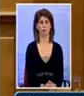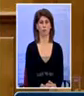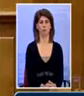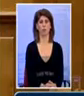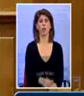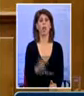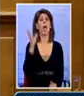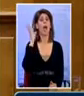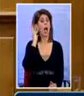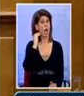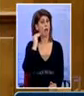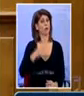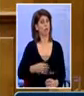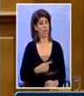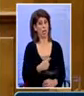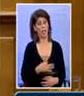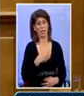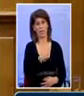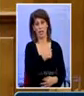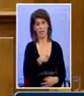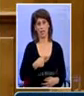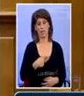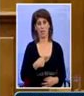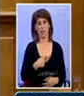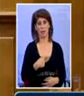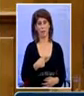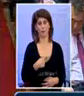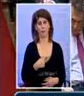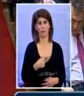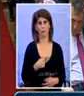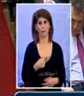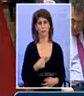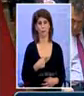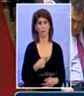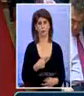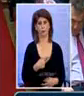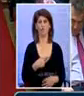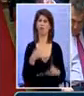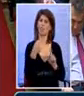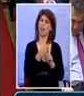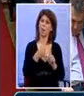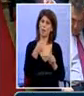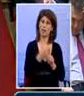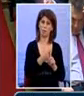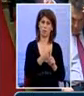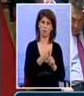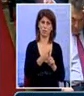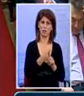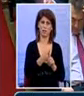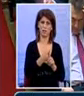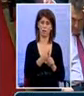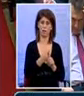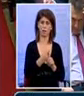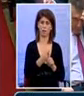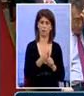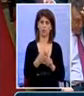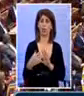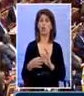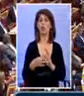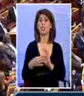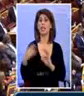όμως, κύριε Αρχηγέ της Αντιπολίτευσης, να υπερασπίζεστε το συνεργάτη